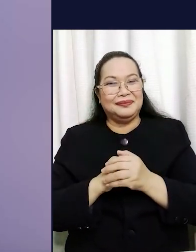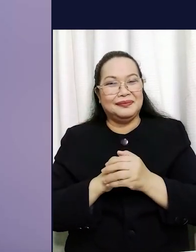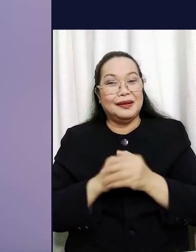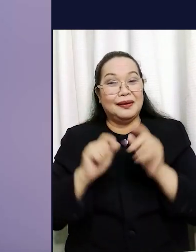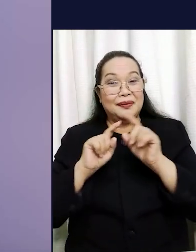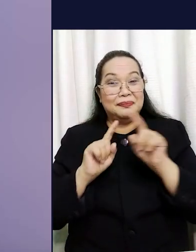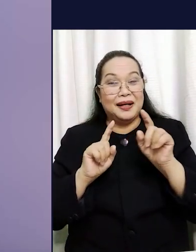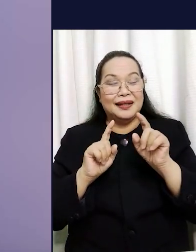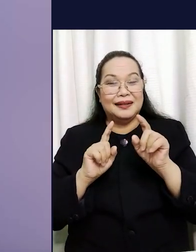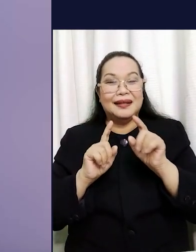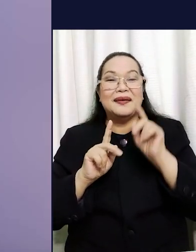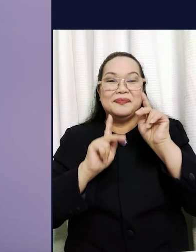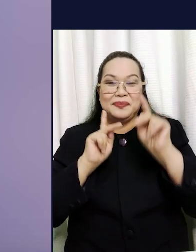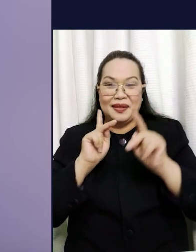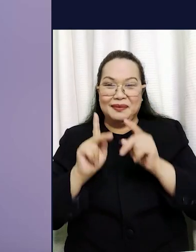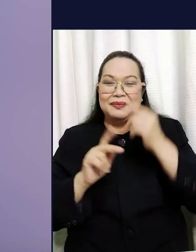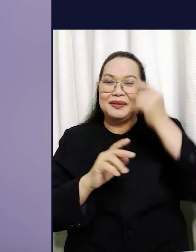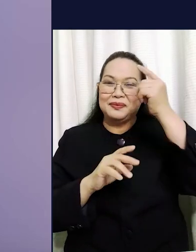mga bagay-bagay.